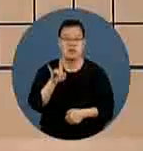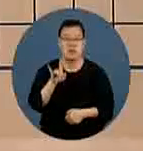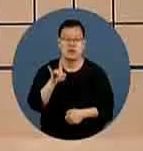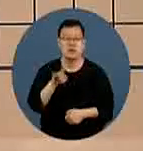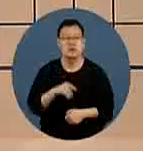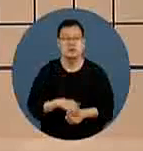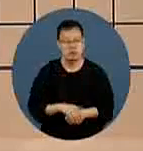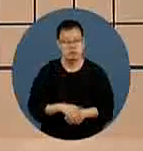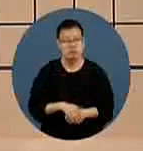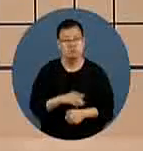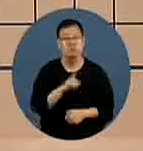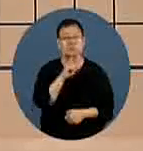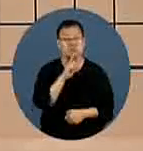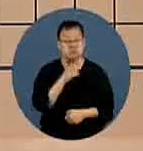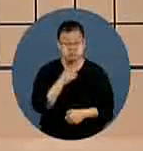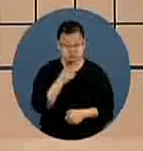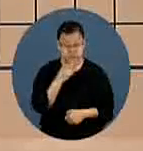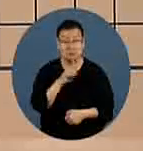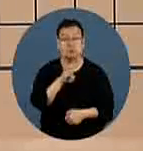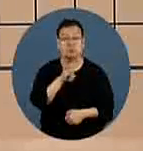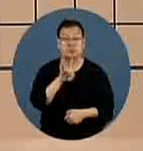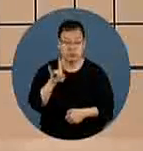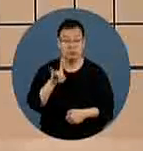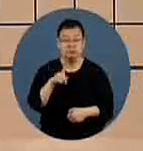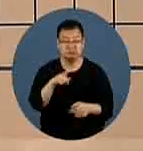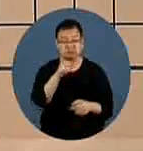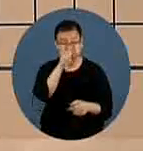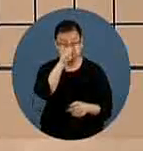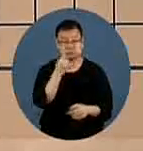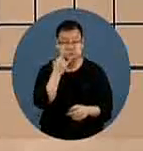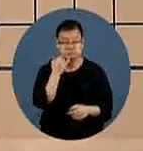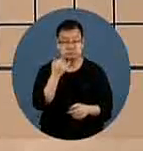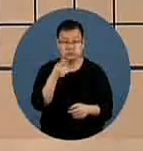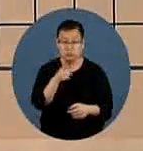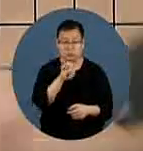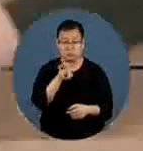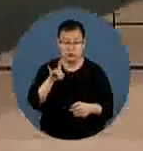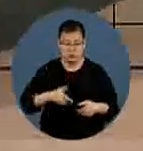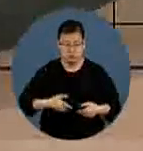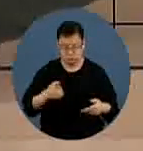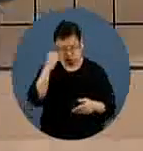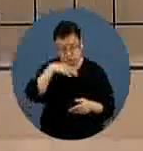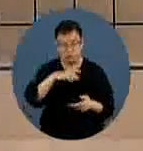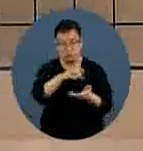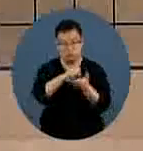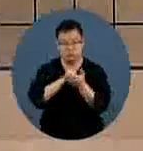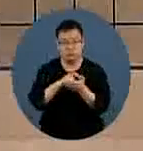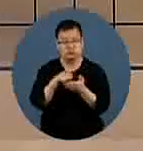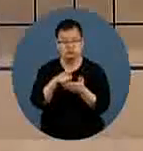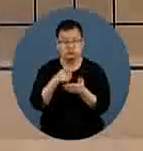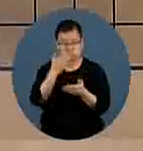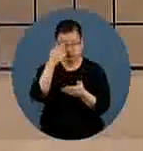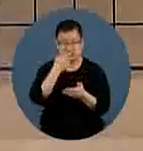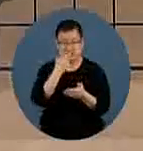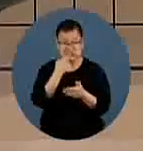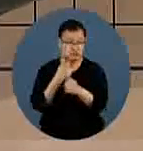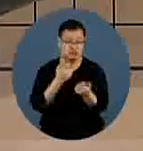되겠습니다. 물론 패가 나는 것도 좋은 수지만 그냥 잡을 수 있는 돌을 구태여 패를 내줄 필요는